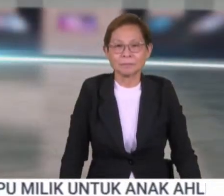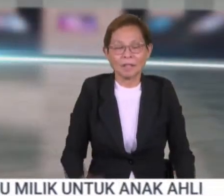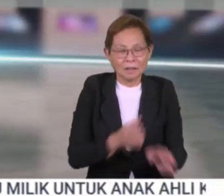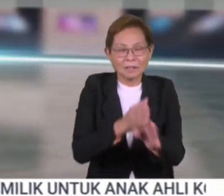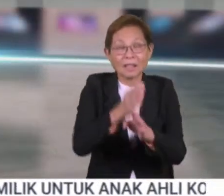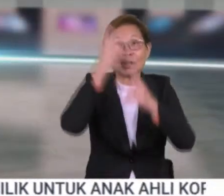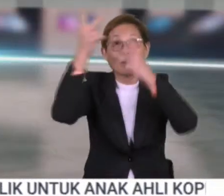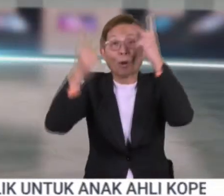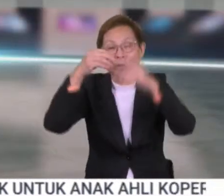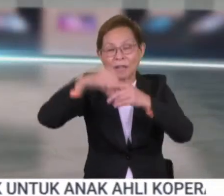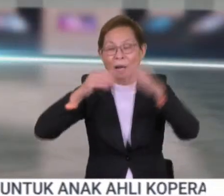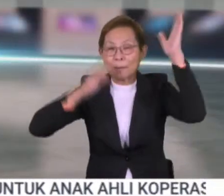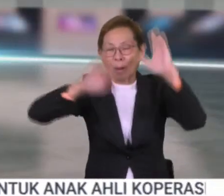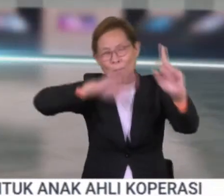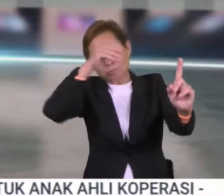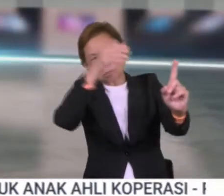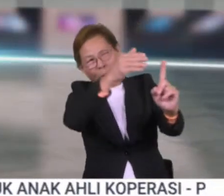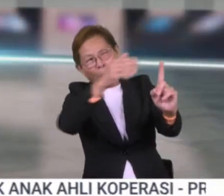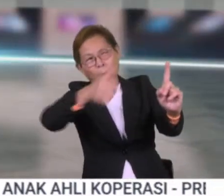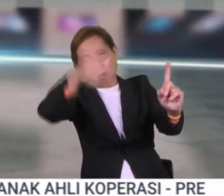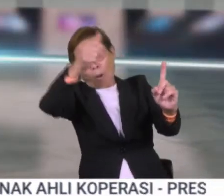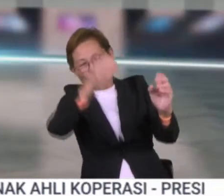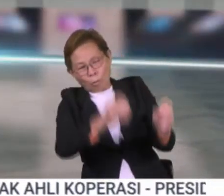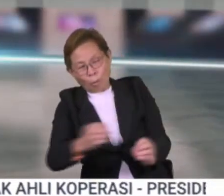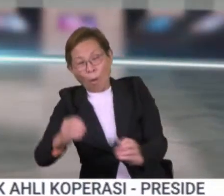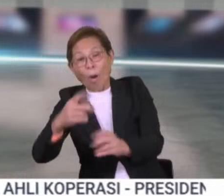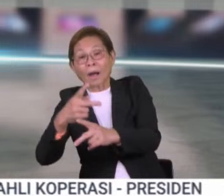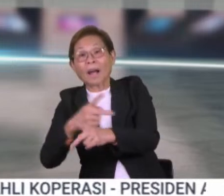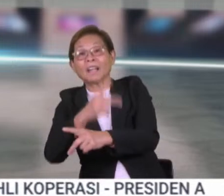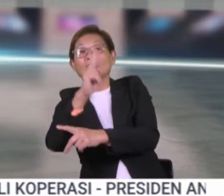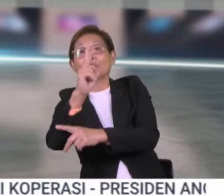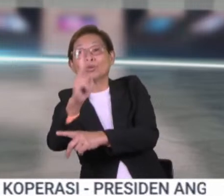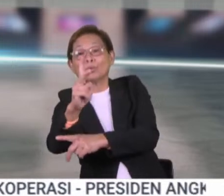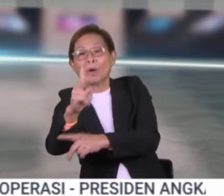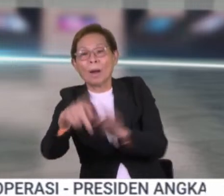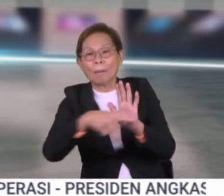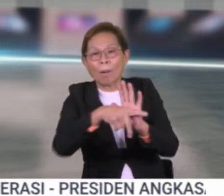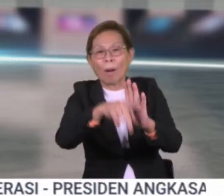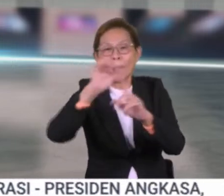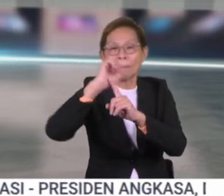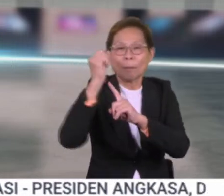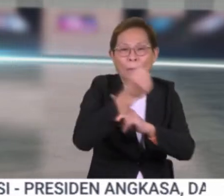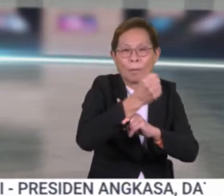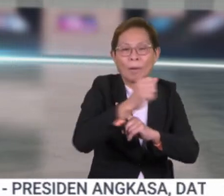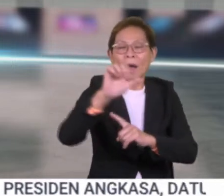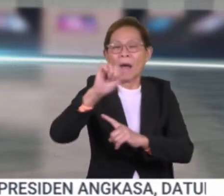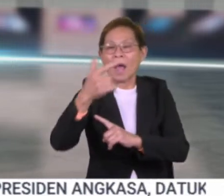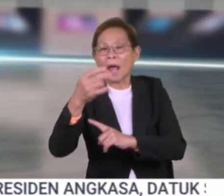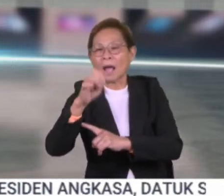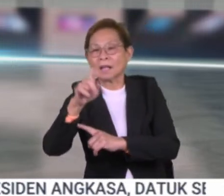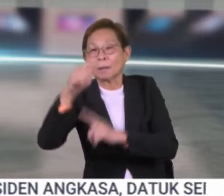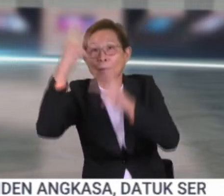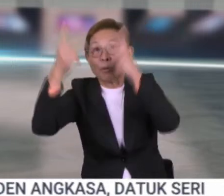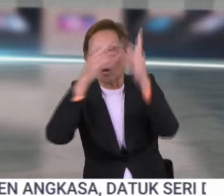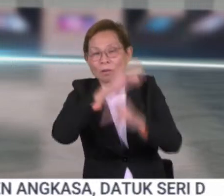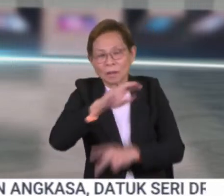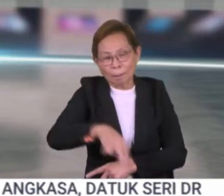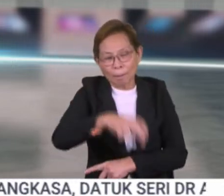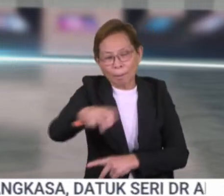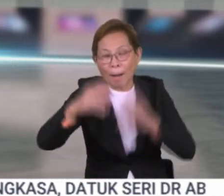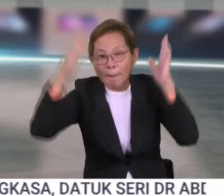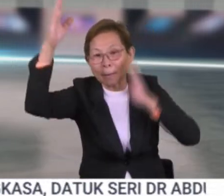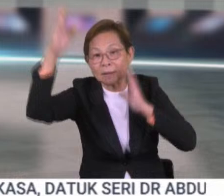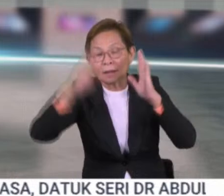Sektor pelancongan domestik sasaran utama penganjuran edisi kedua Pameran Persatuan Ejen-Ejen Pelancongan dan Pengembaraan